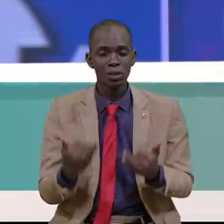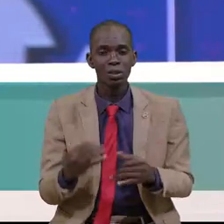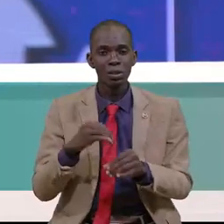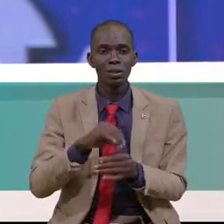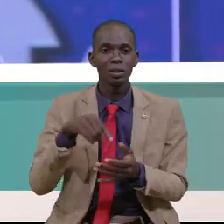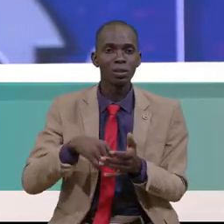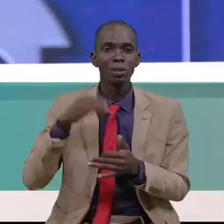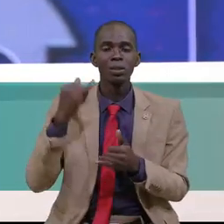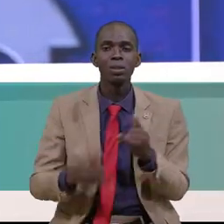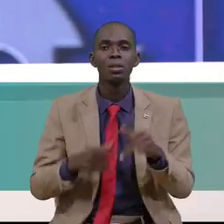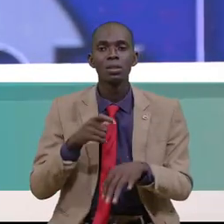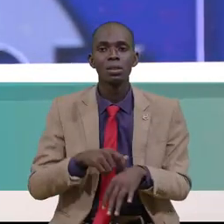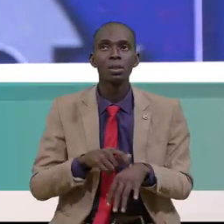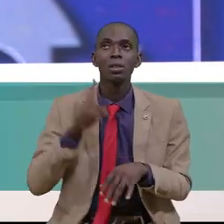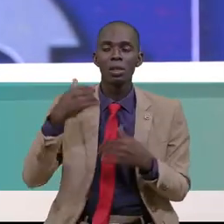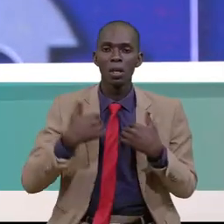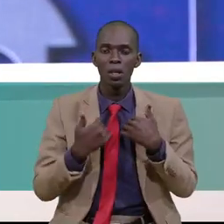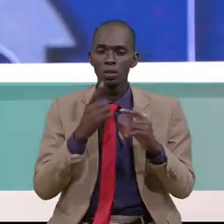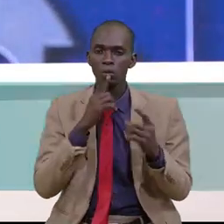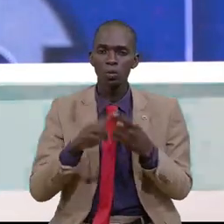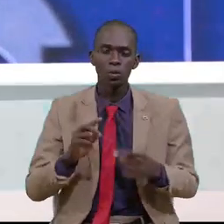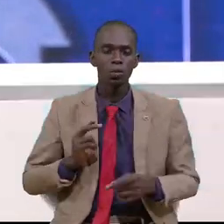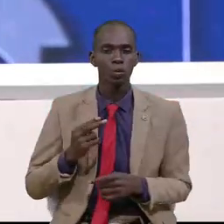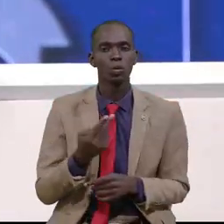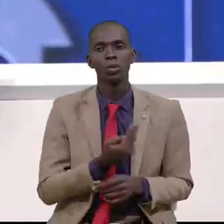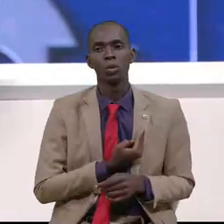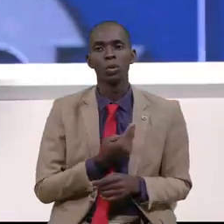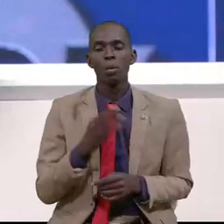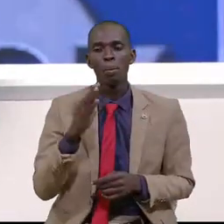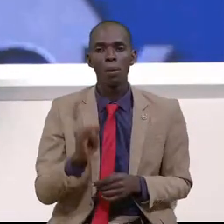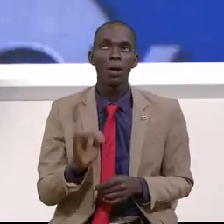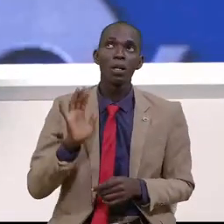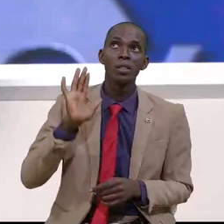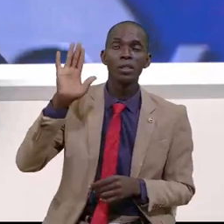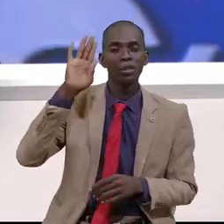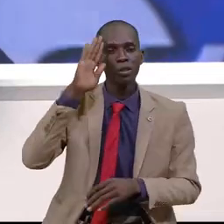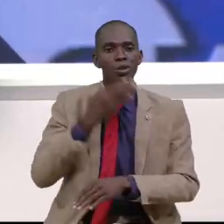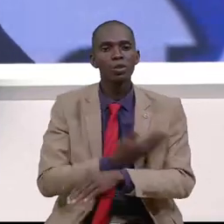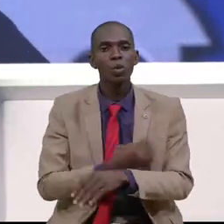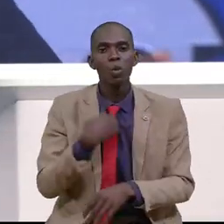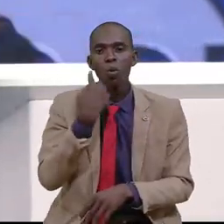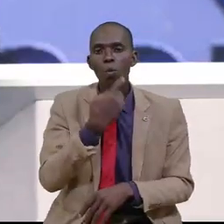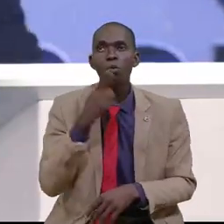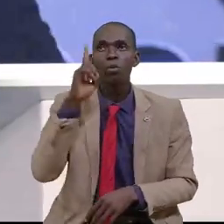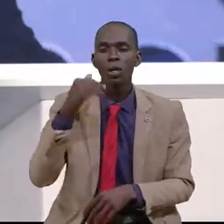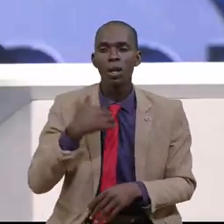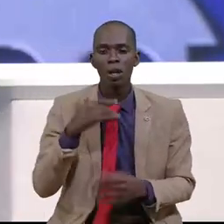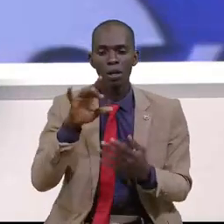dans ces derniers temps, il nous a parlé, il nous parle par son Fils, qu'il a